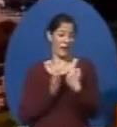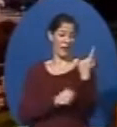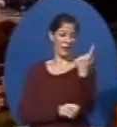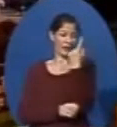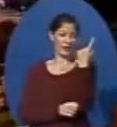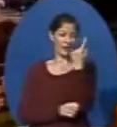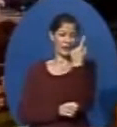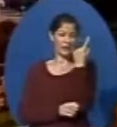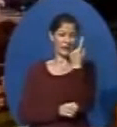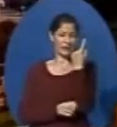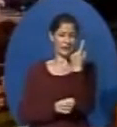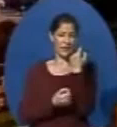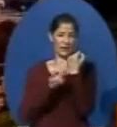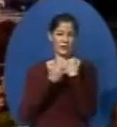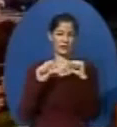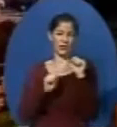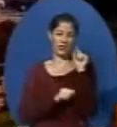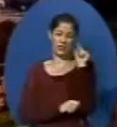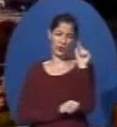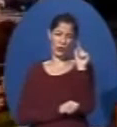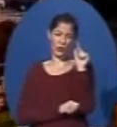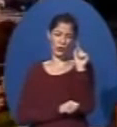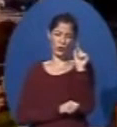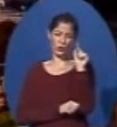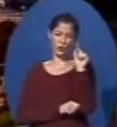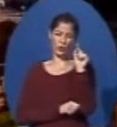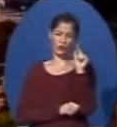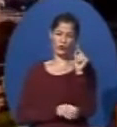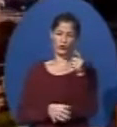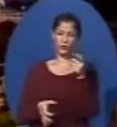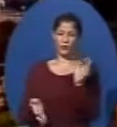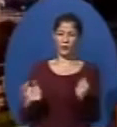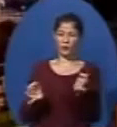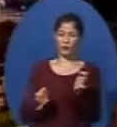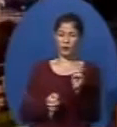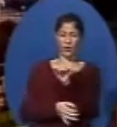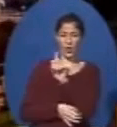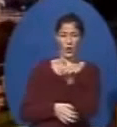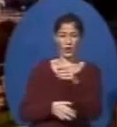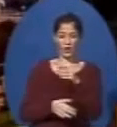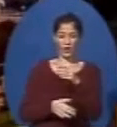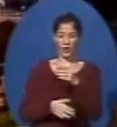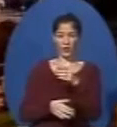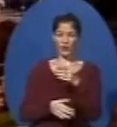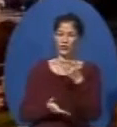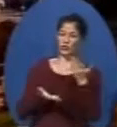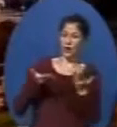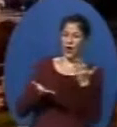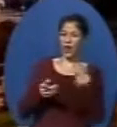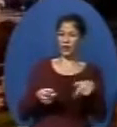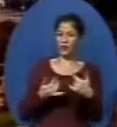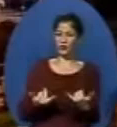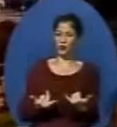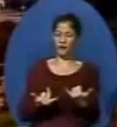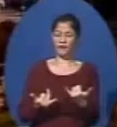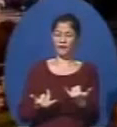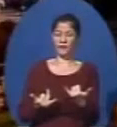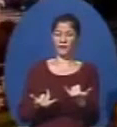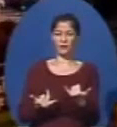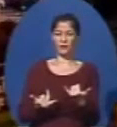בעיניי לחנינה, כלומר נימוק שבית המשפט לא שקל אותו. דהיינו, אם באמת